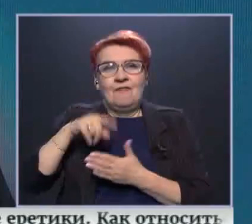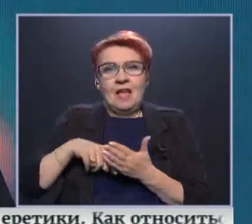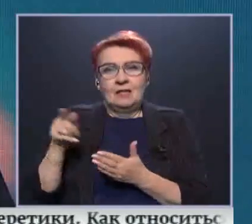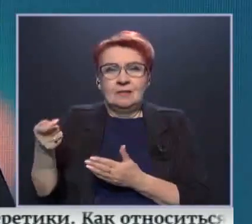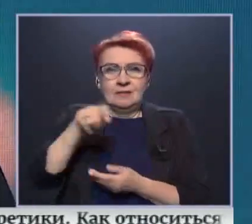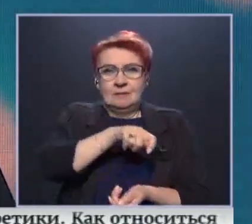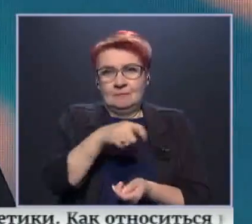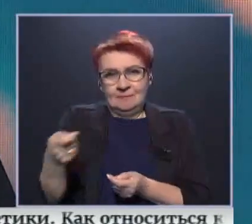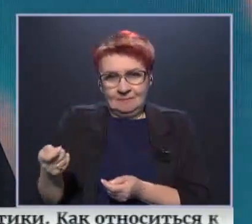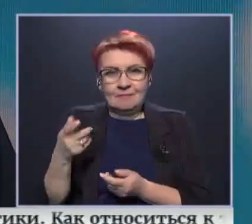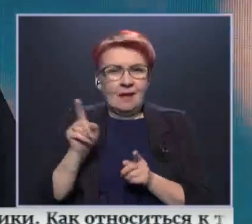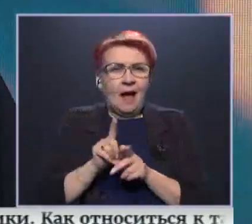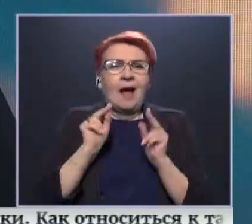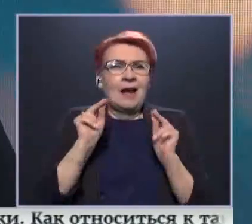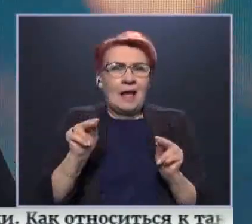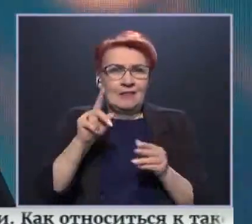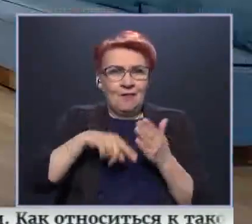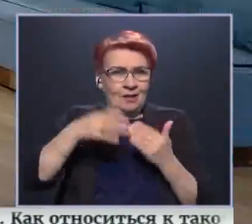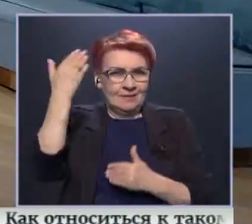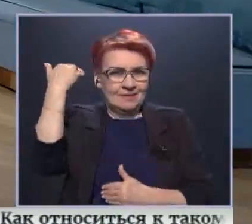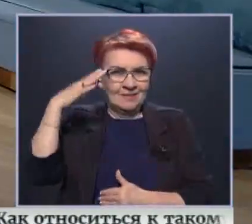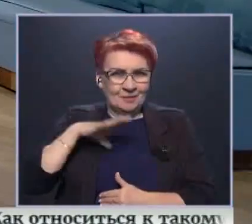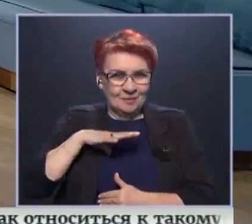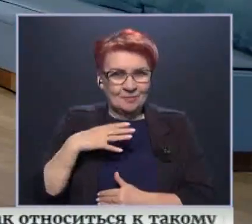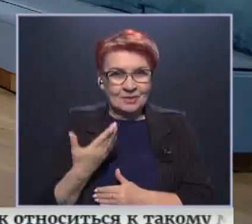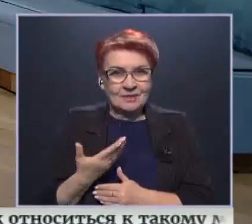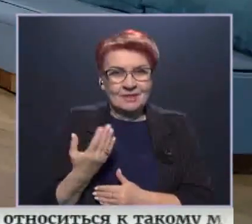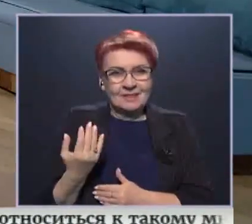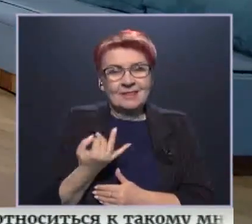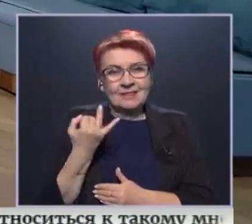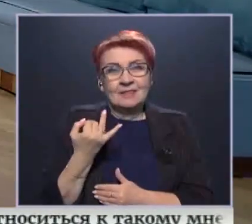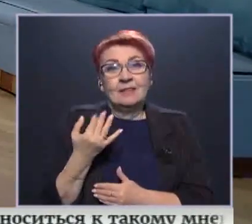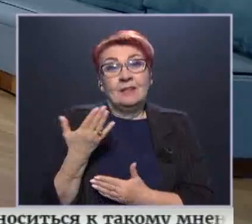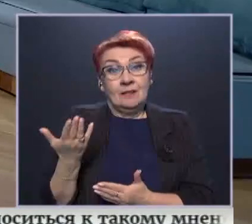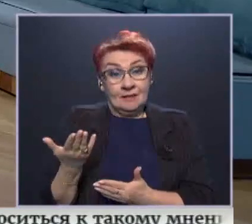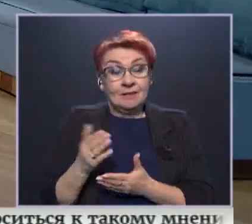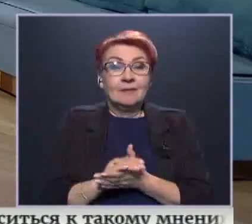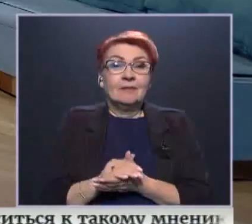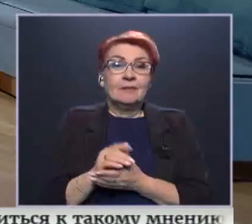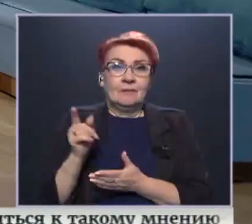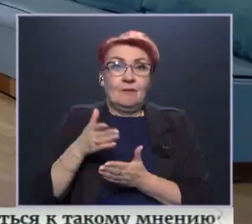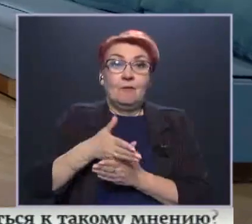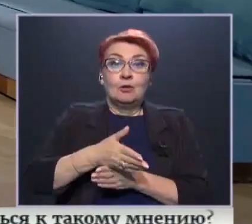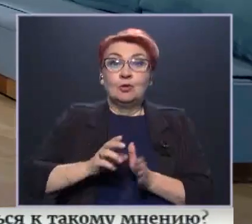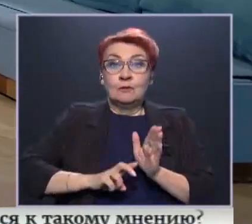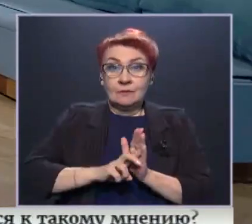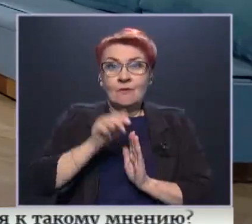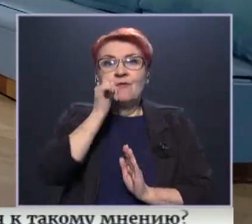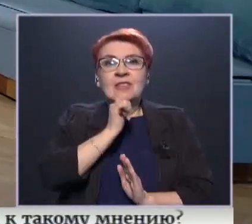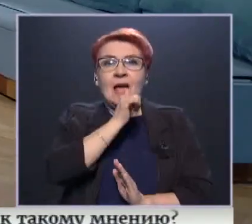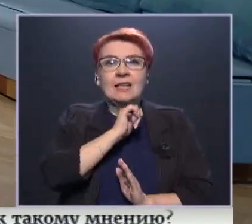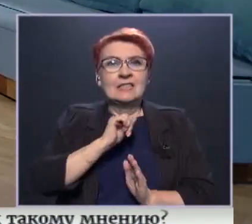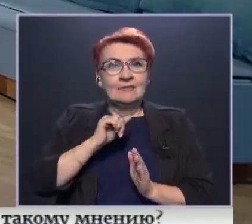клятвы верности. Вот такой смысл в этом обряде, который воцерковлен вот, и вошел в таинство